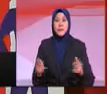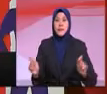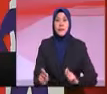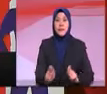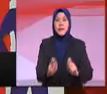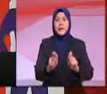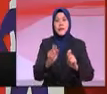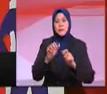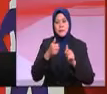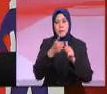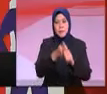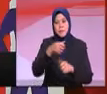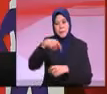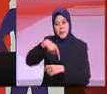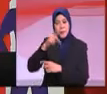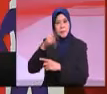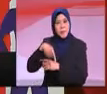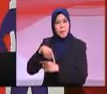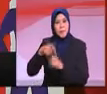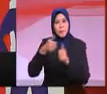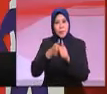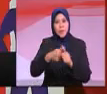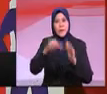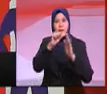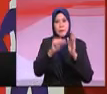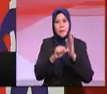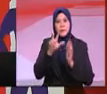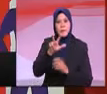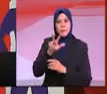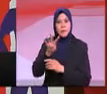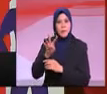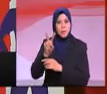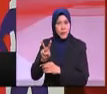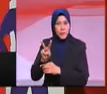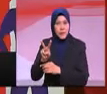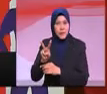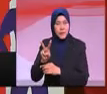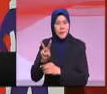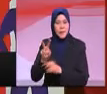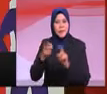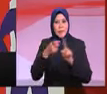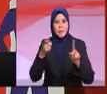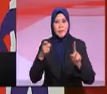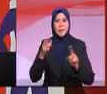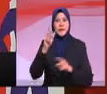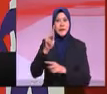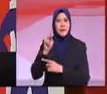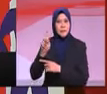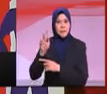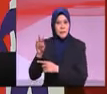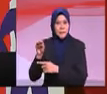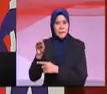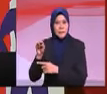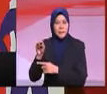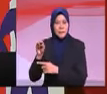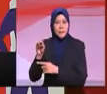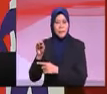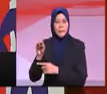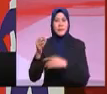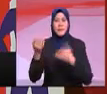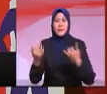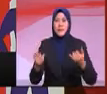ialah perintah kawalan pergerakan menggunakan Akta 342. Akta 342 ialah dari Kementerian Kesihatan. Jadi untuk